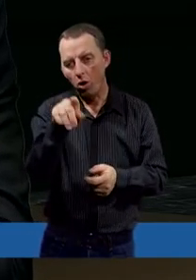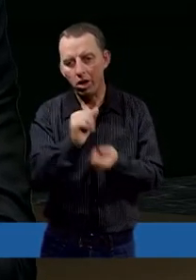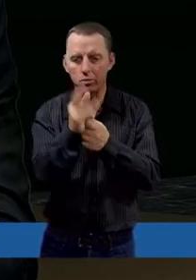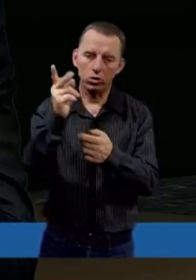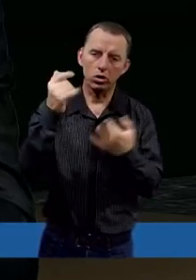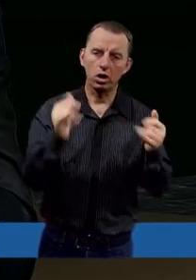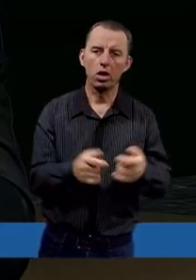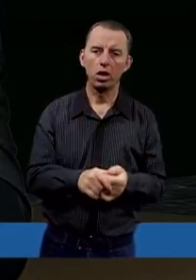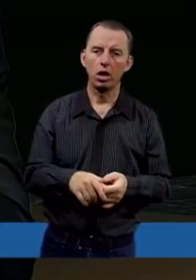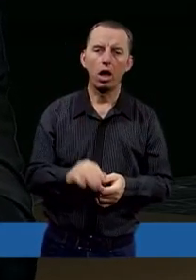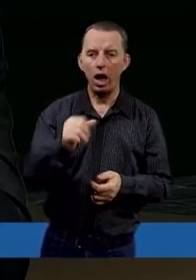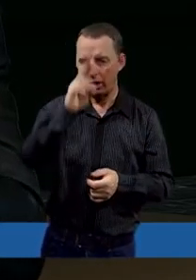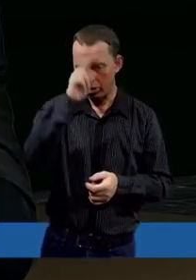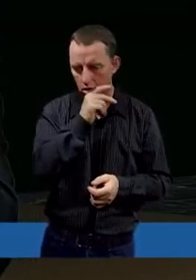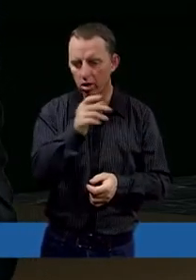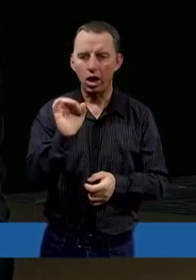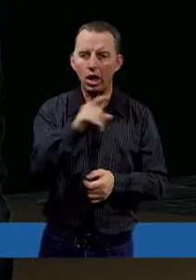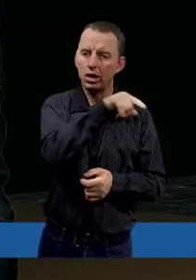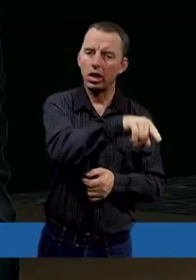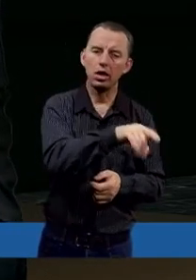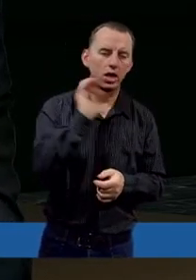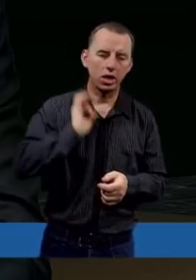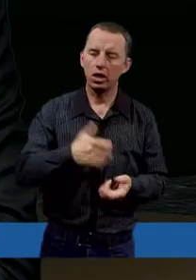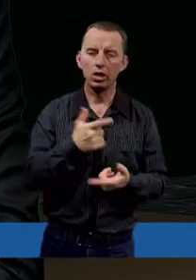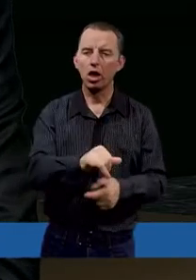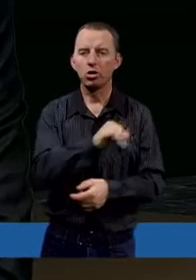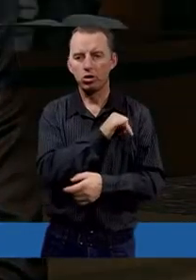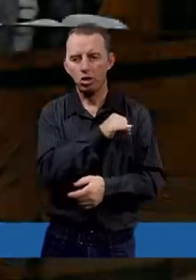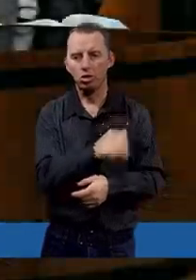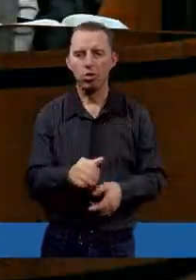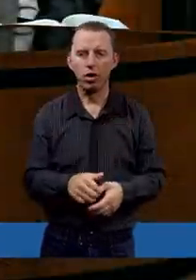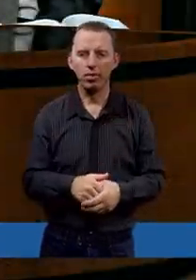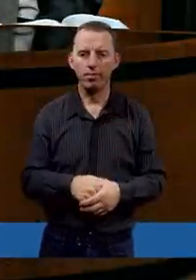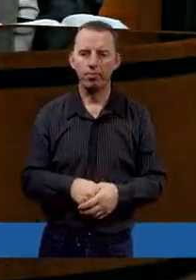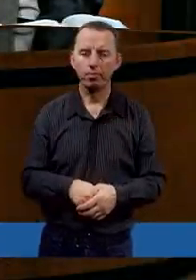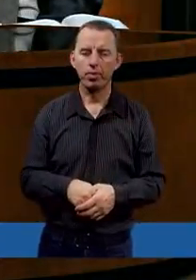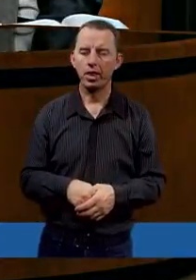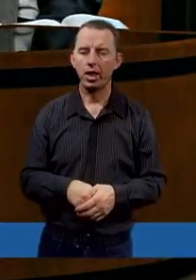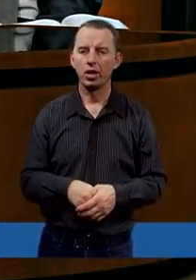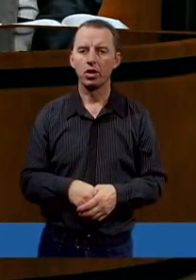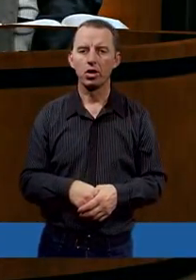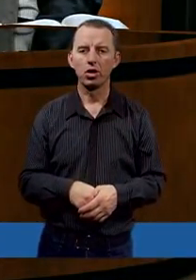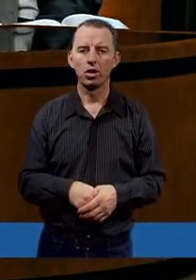Jezus powiedział, ani jego rodzice nie zgrzeszyli, prawda? Tak.